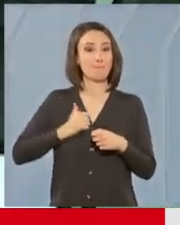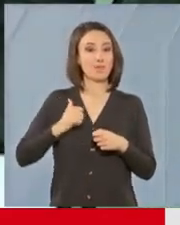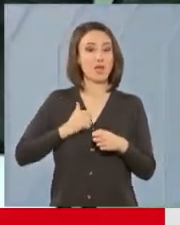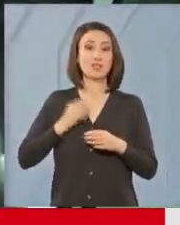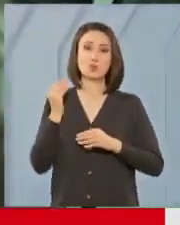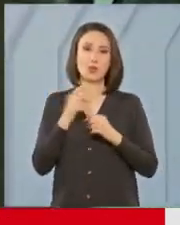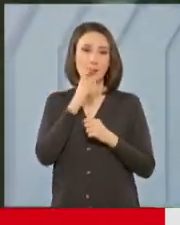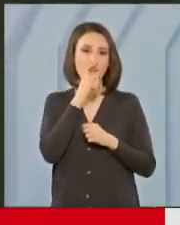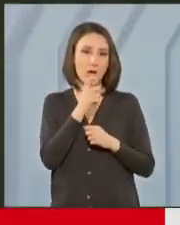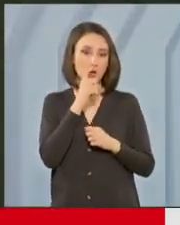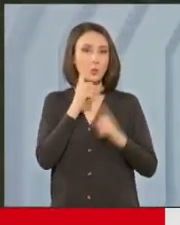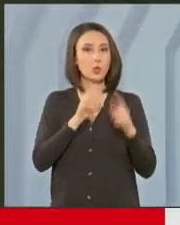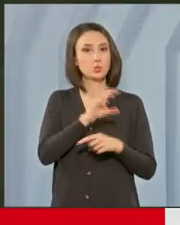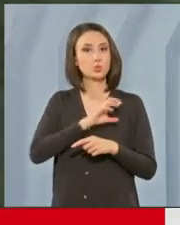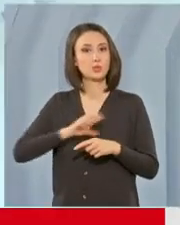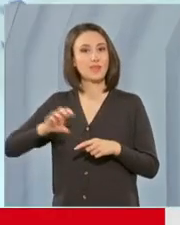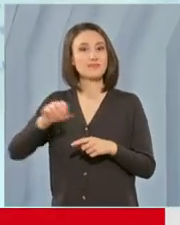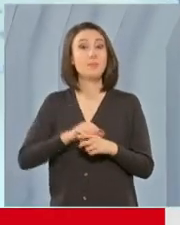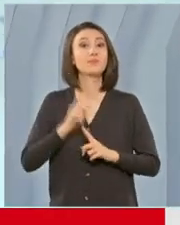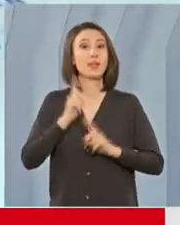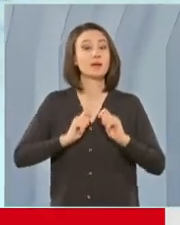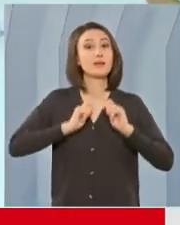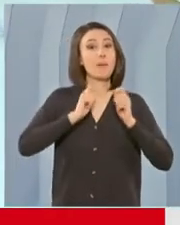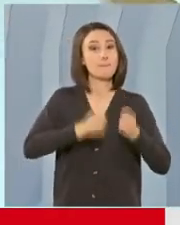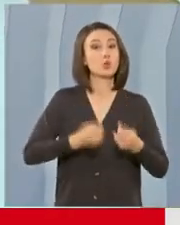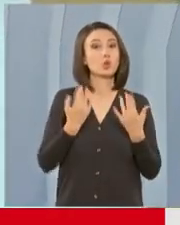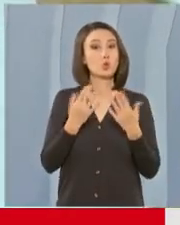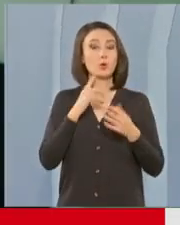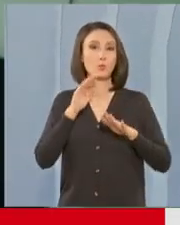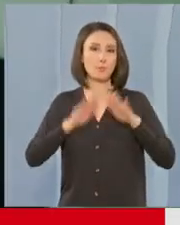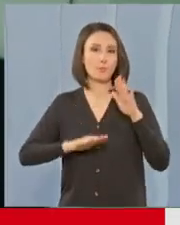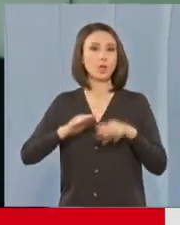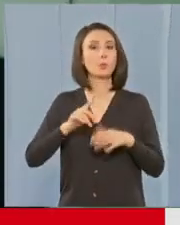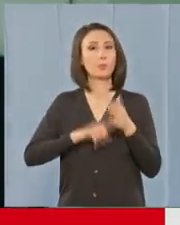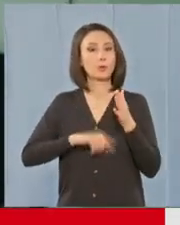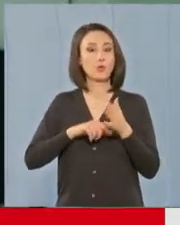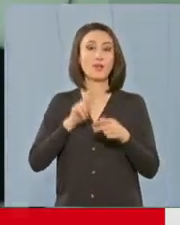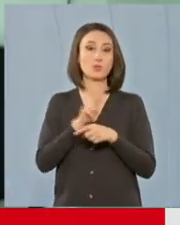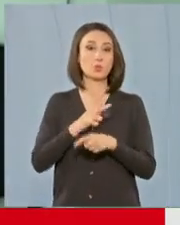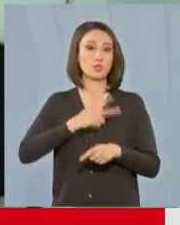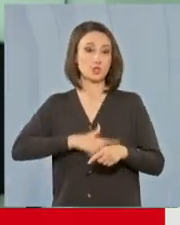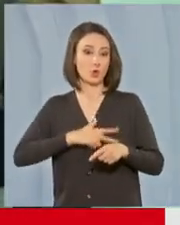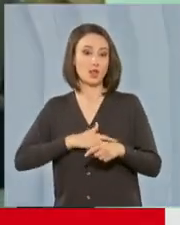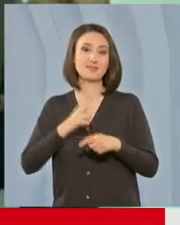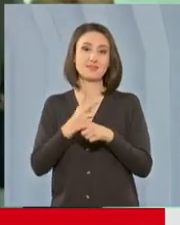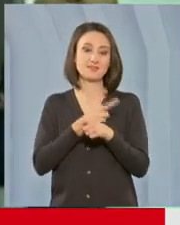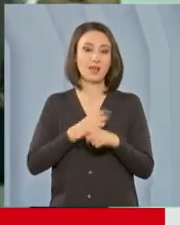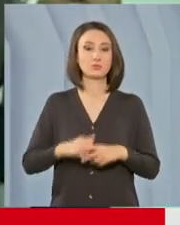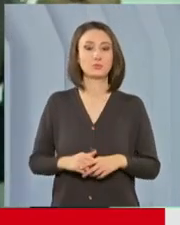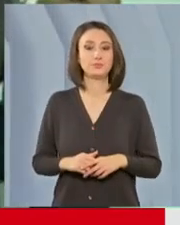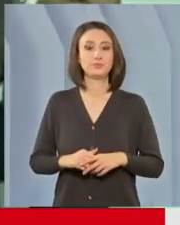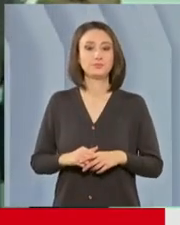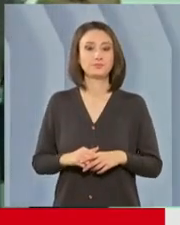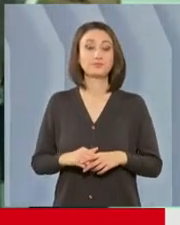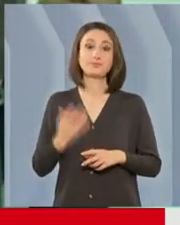situația stă mai rău în anumite județe ale țării Dacă raportul dintre numărul mediu de pensionari de asigurări sociale de stat și cel al salariaților